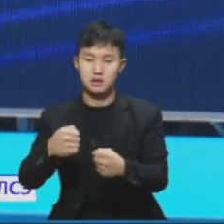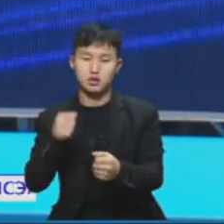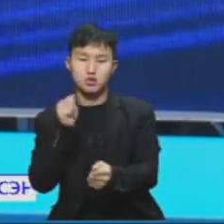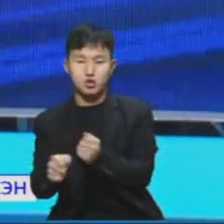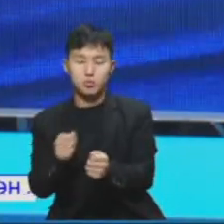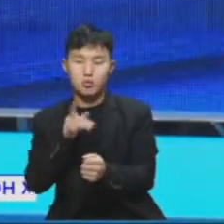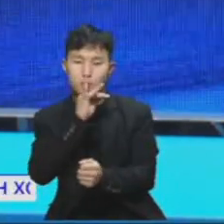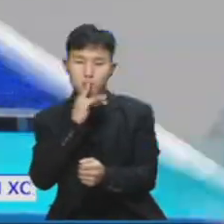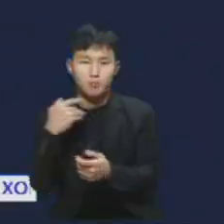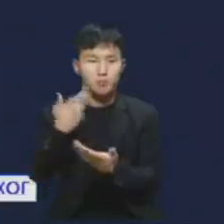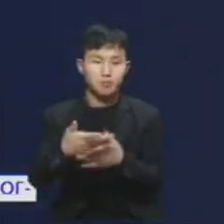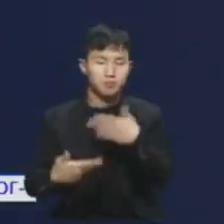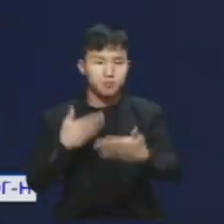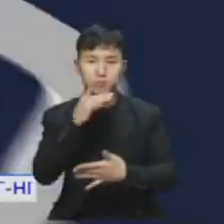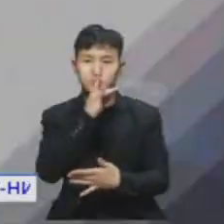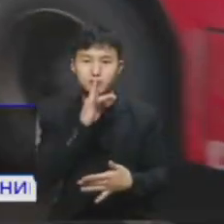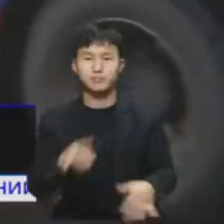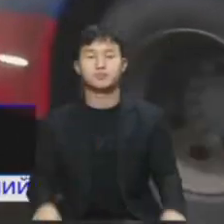гэлээ.